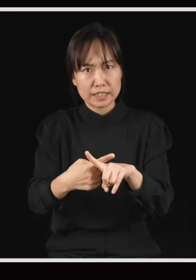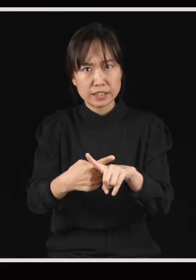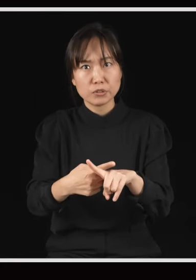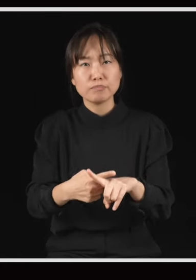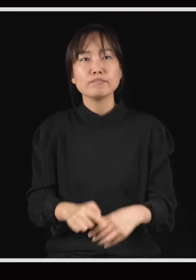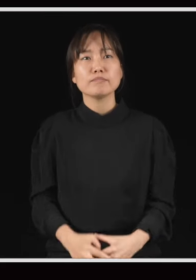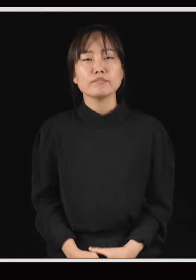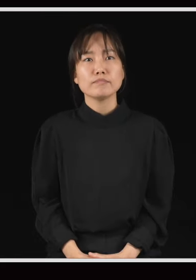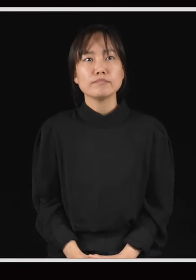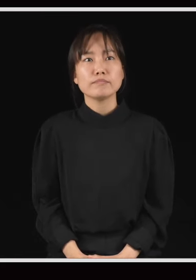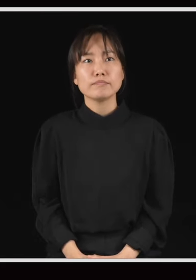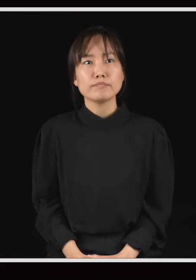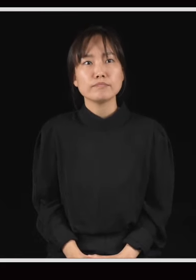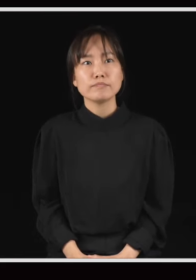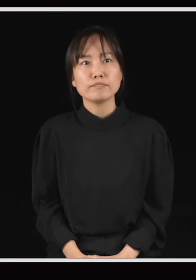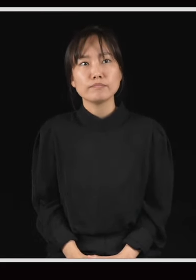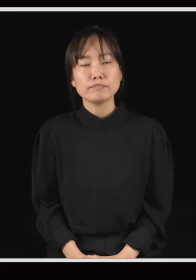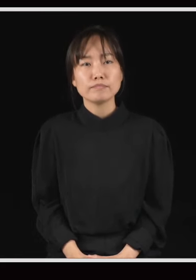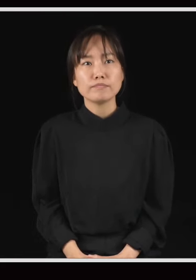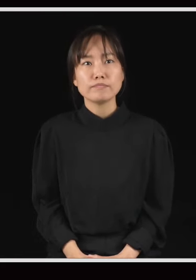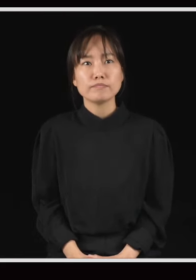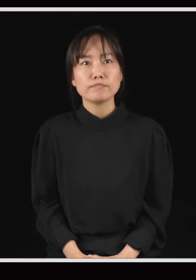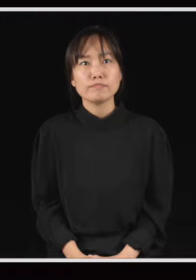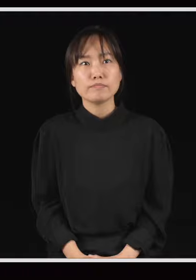거라고 생각을 하시면 돼요.